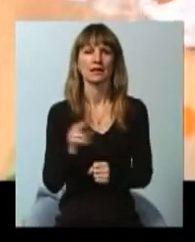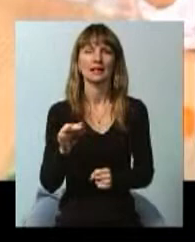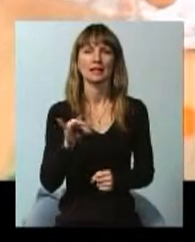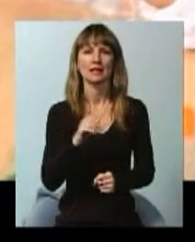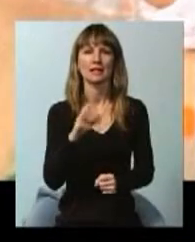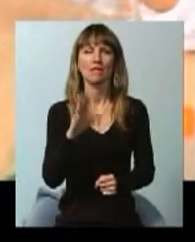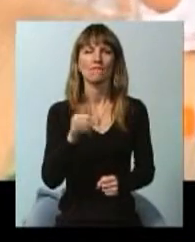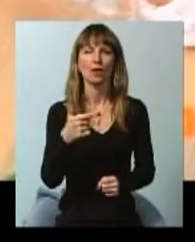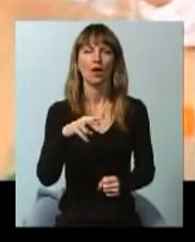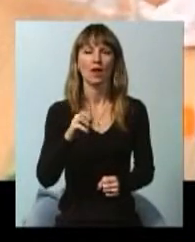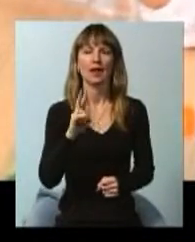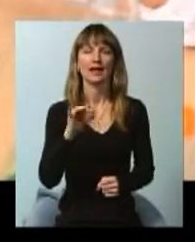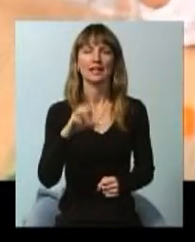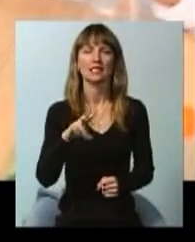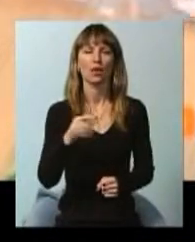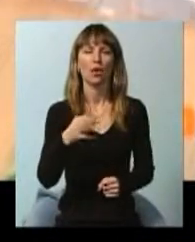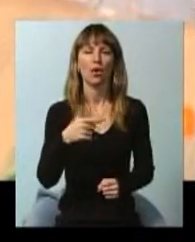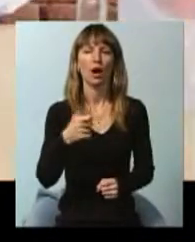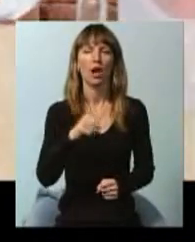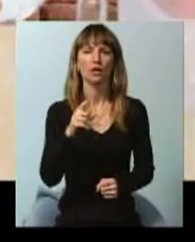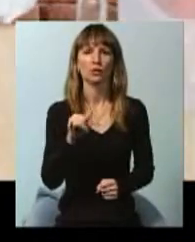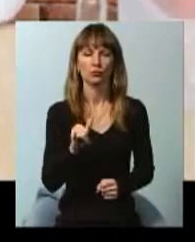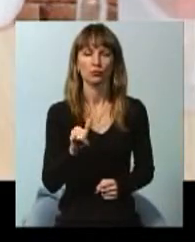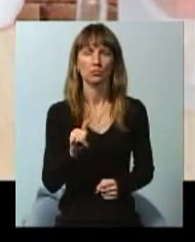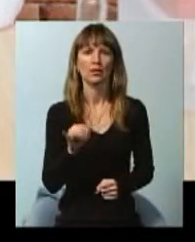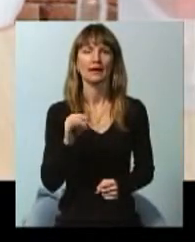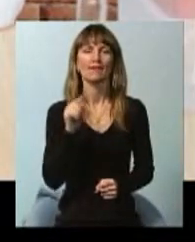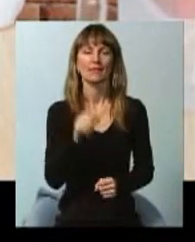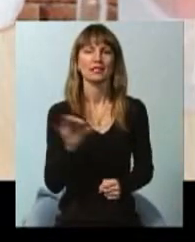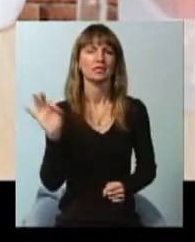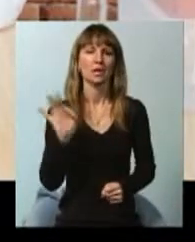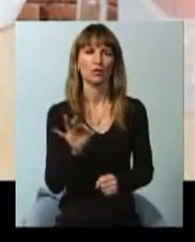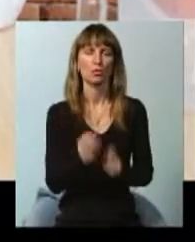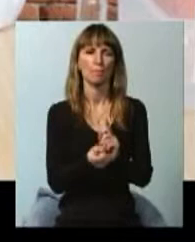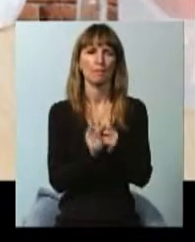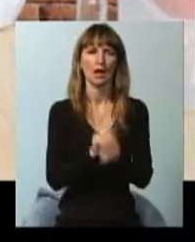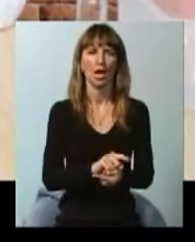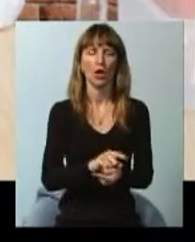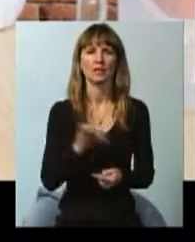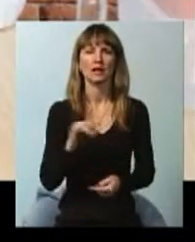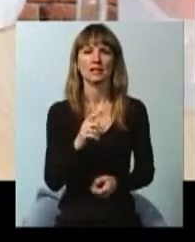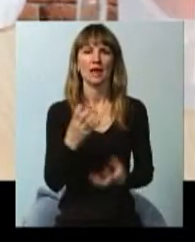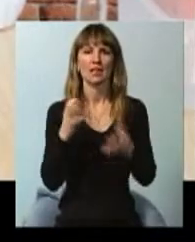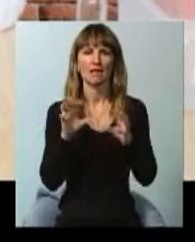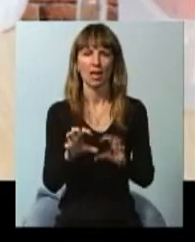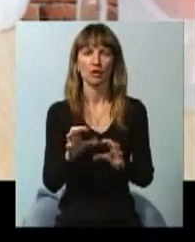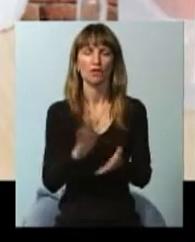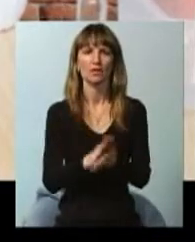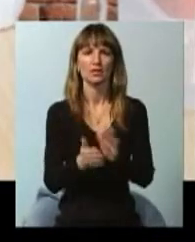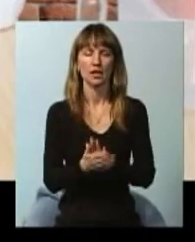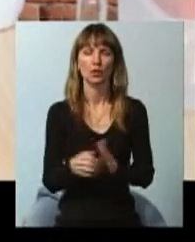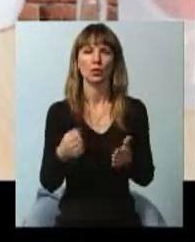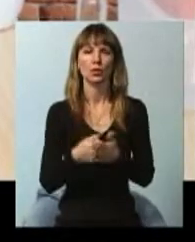вуглекислого газу або двоокису вуглецю. І він одразу переходить із твердого стану